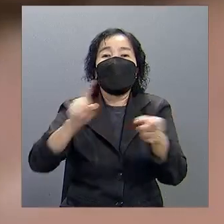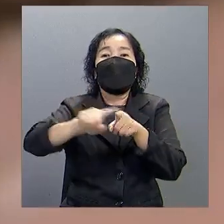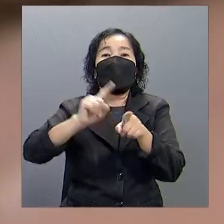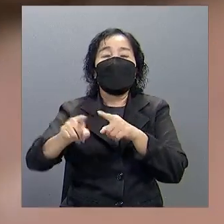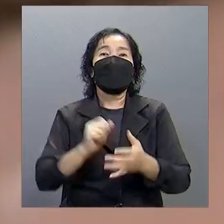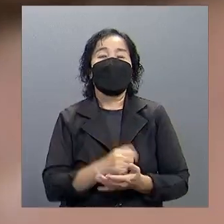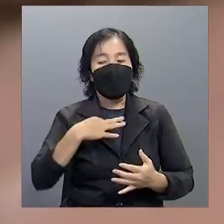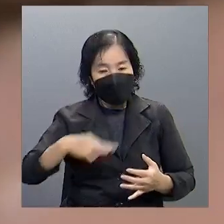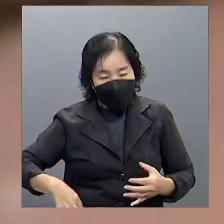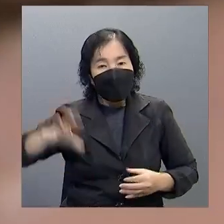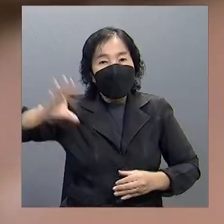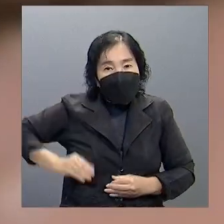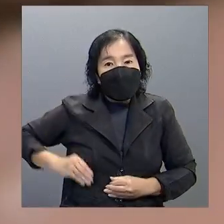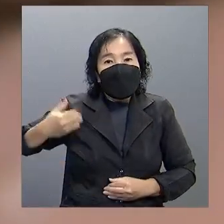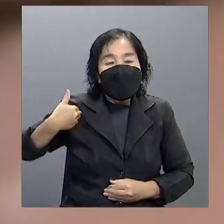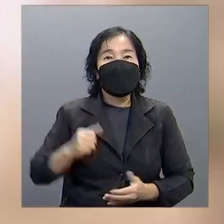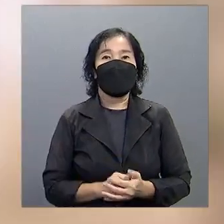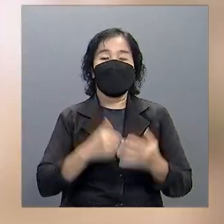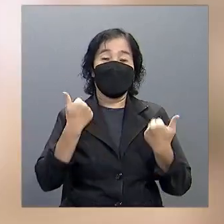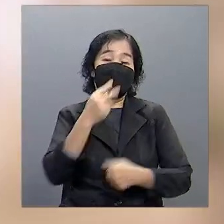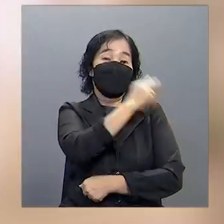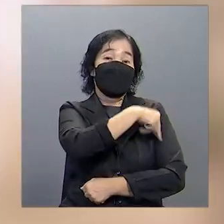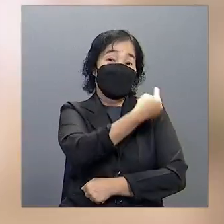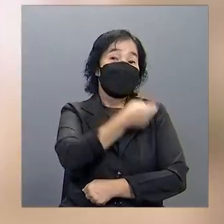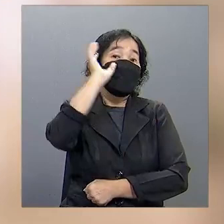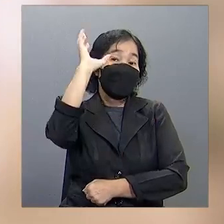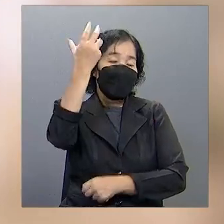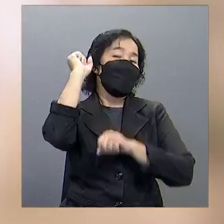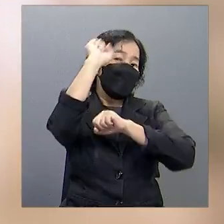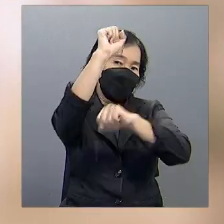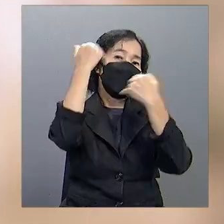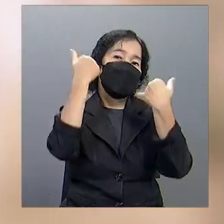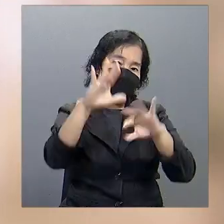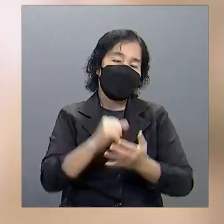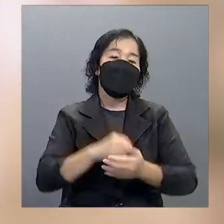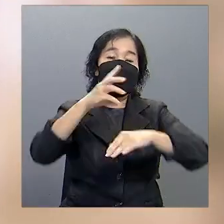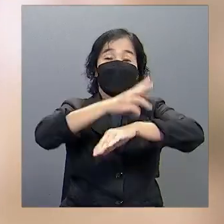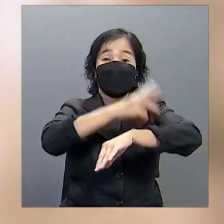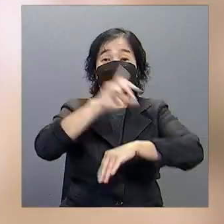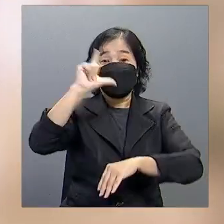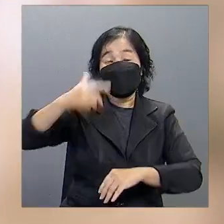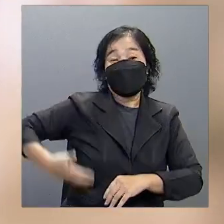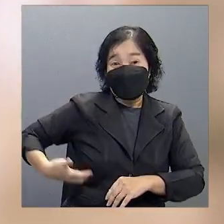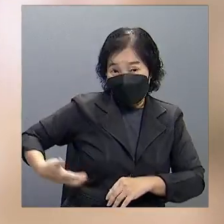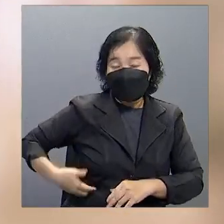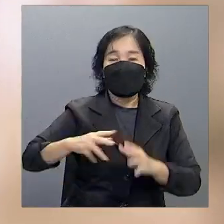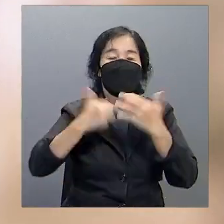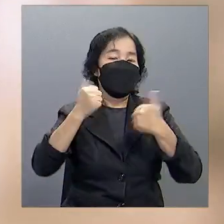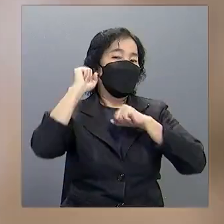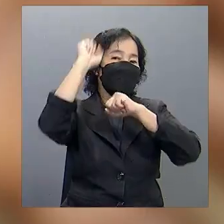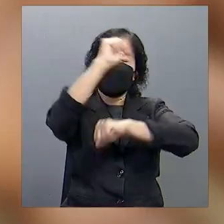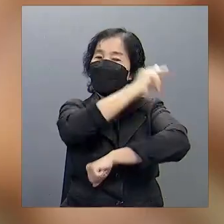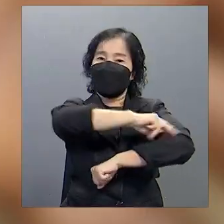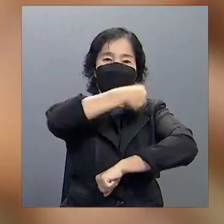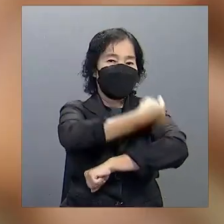องค์การอนามัยโลกหรือ WHO ได้ออกมาประกาศให้โรคฝีดาษวานอนเป็นภาวะฉุกเฉินด้านสาธารณสุขระหว่างประเทศหลังจากมี